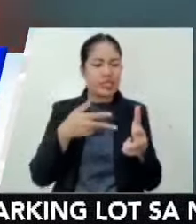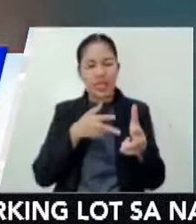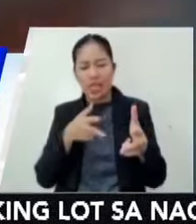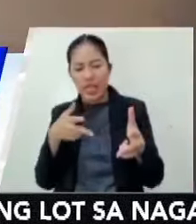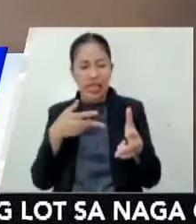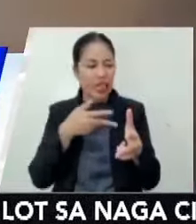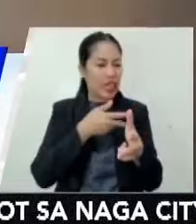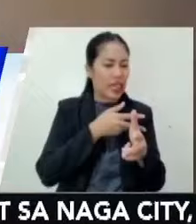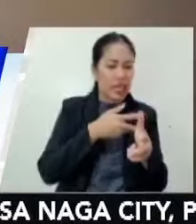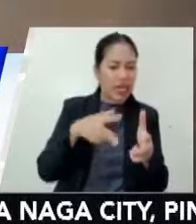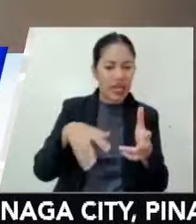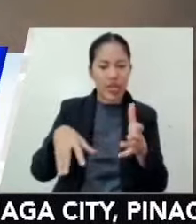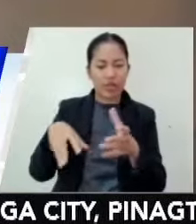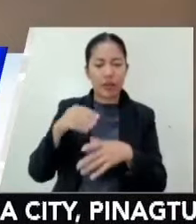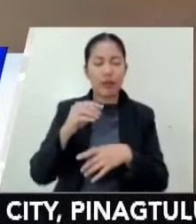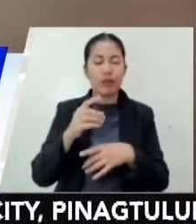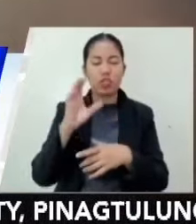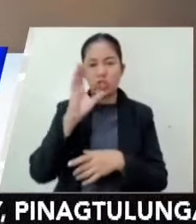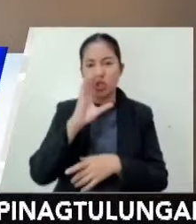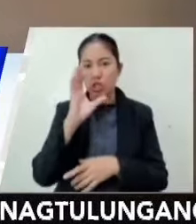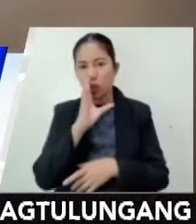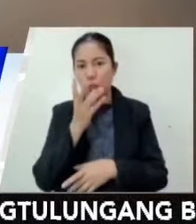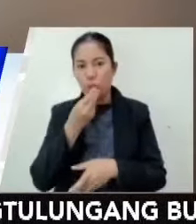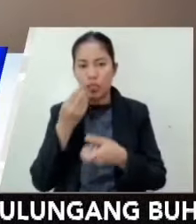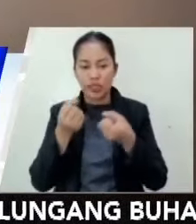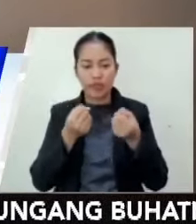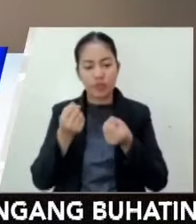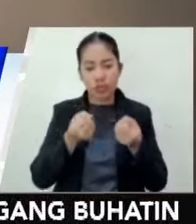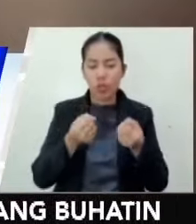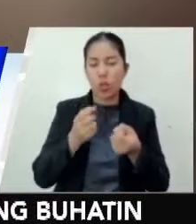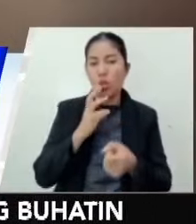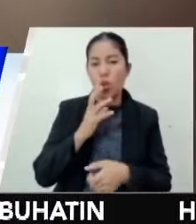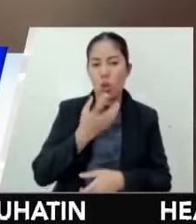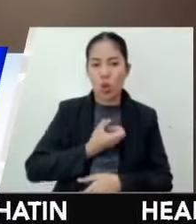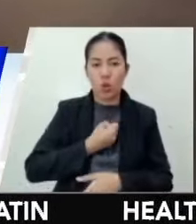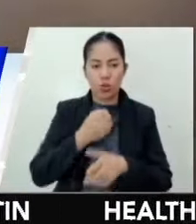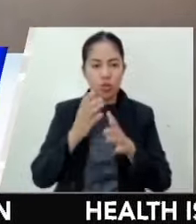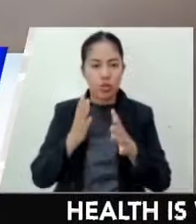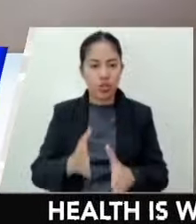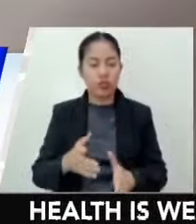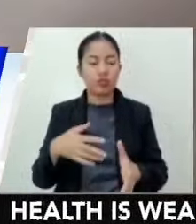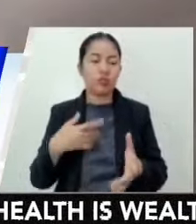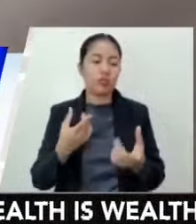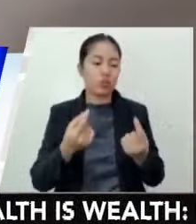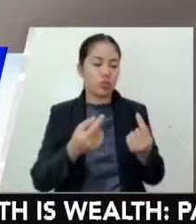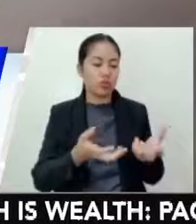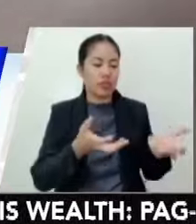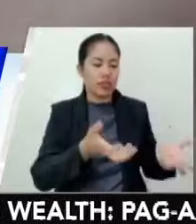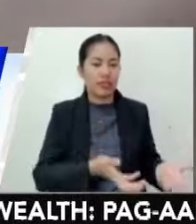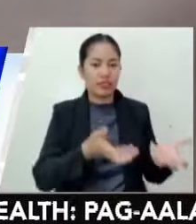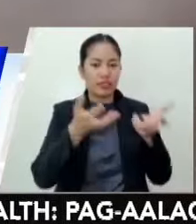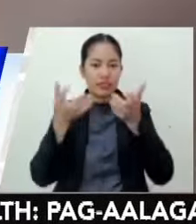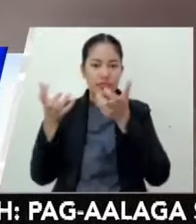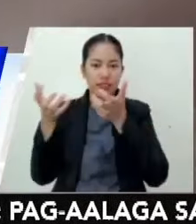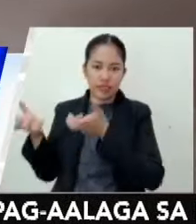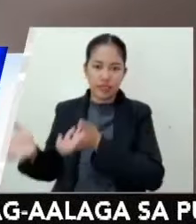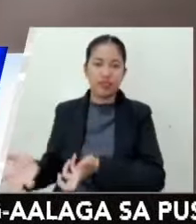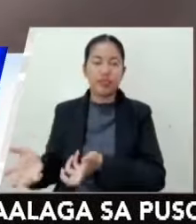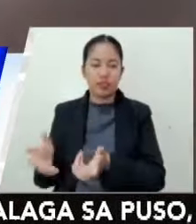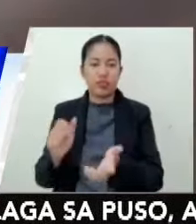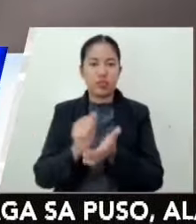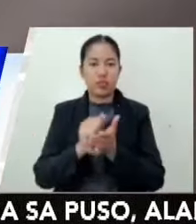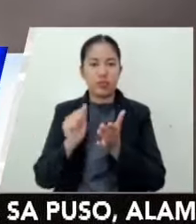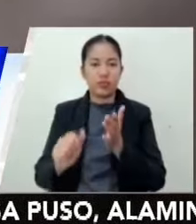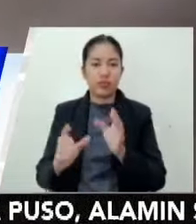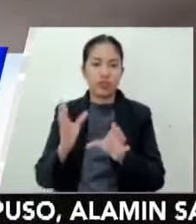kotse. Pero hindi siya mahagilap. Nakalabas din kalauna ng mga naharangang sasakyan matapos matanggal ang kotse. Mahaharap